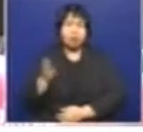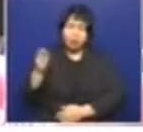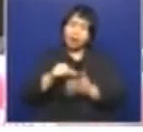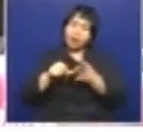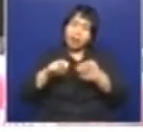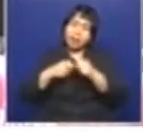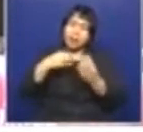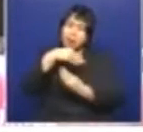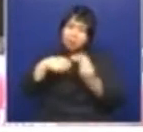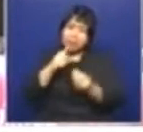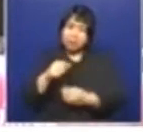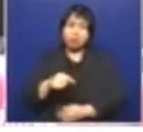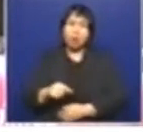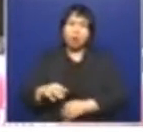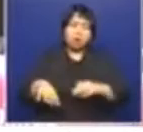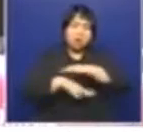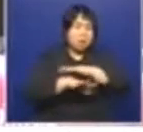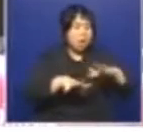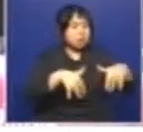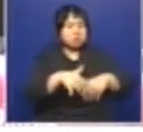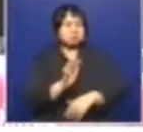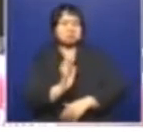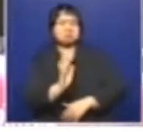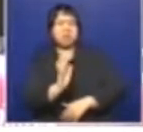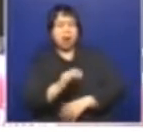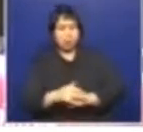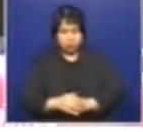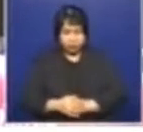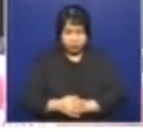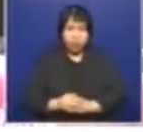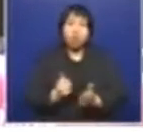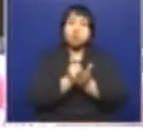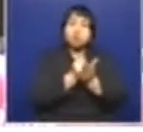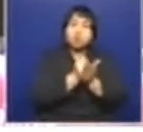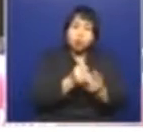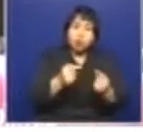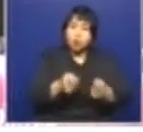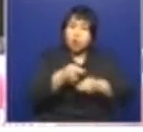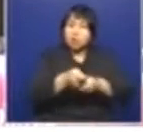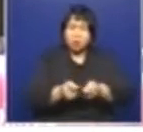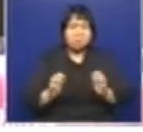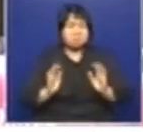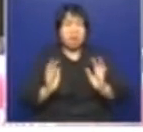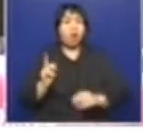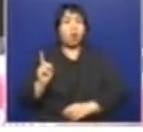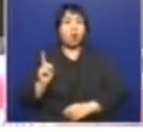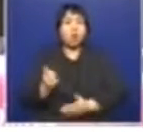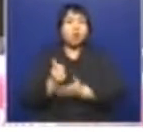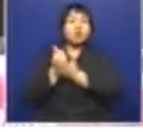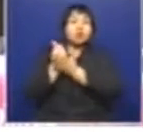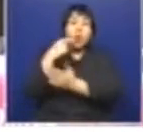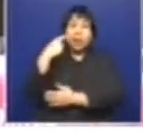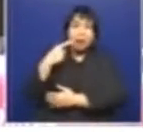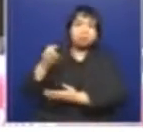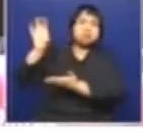ฐกิจโดยปฏิเสธฐานรากปฏิเสธการซับซิดี้การช่วยภาคเกษตรท่านช่วยภา